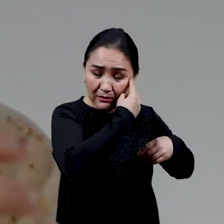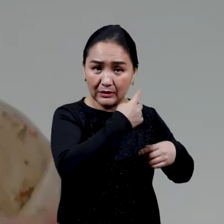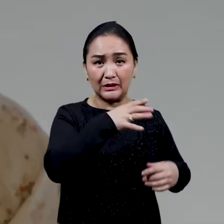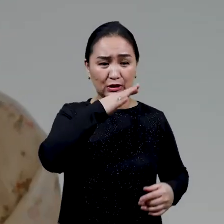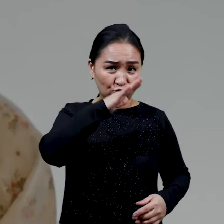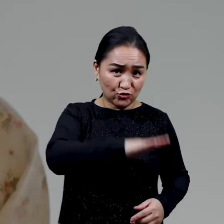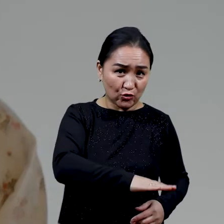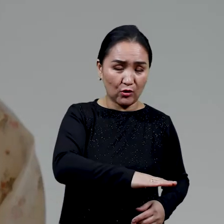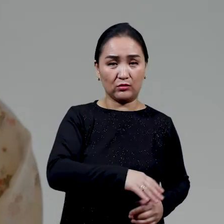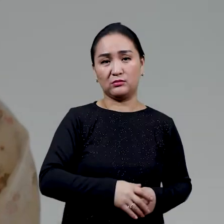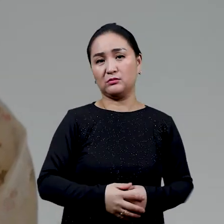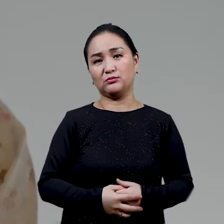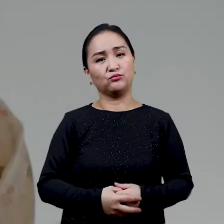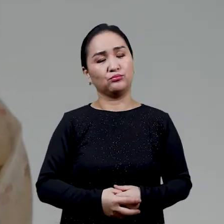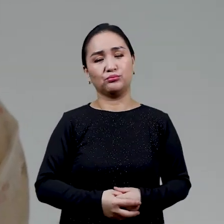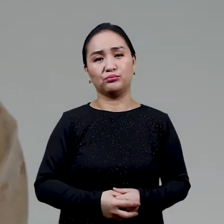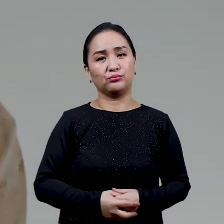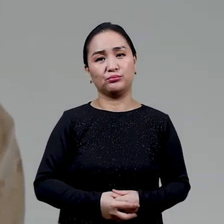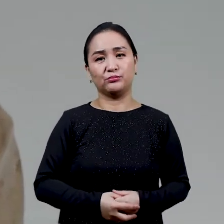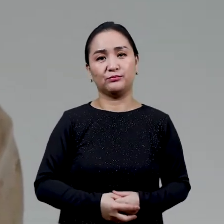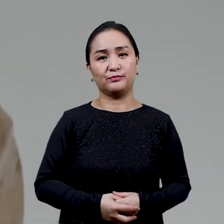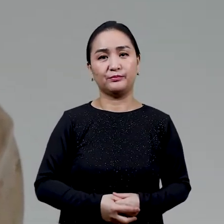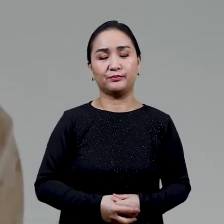тэг дээрээс нь жоохон хөөхд байсан биш.